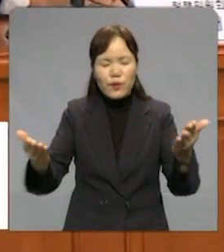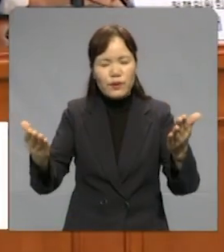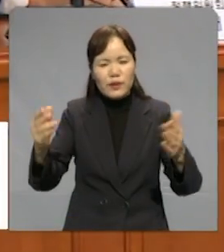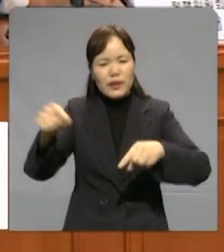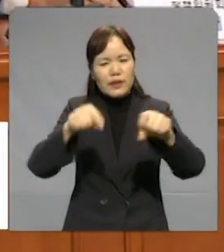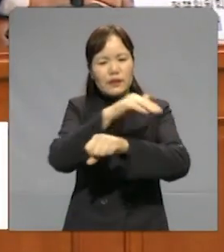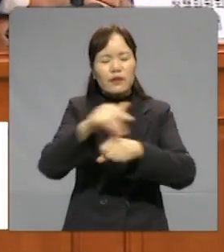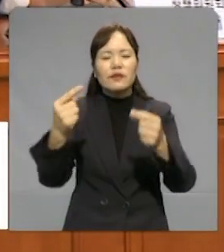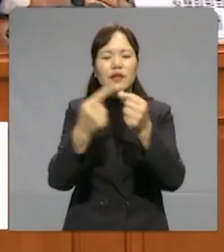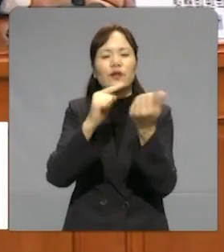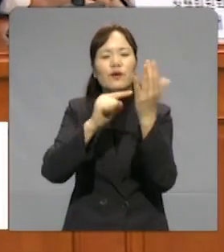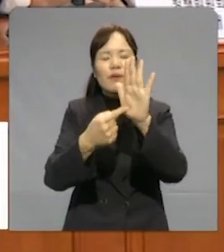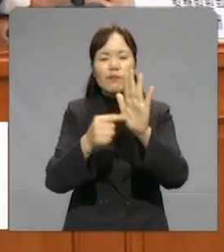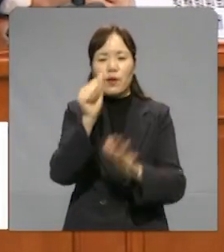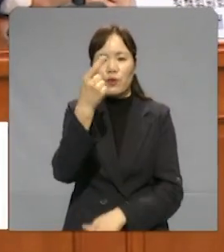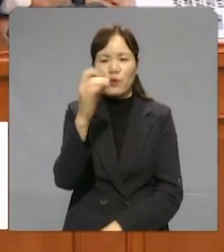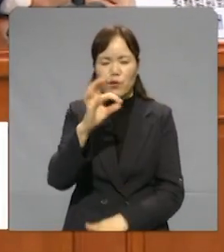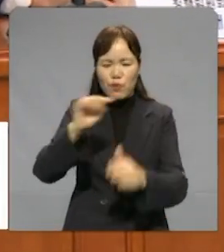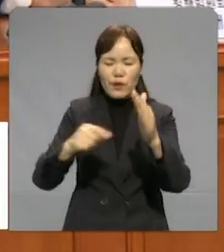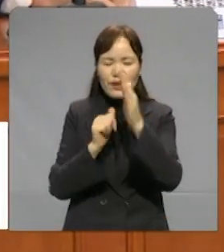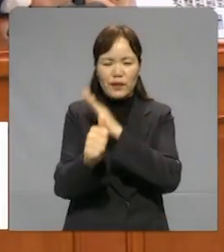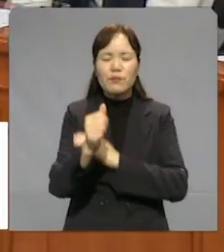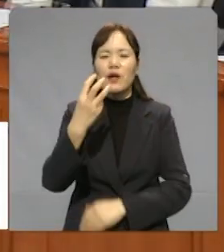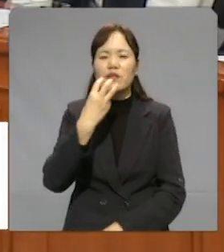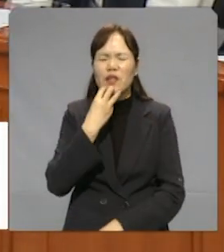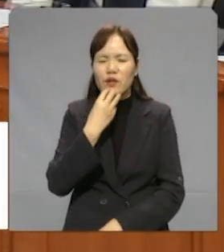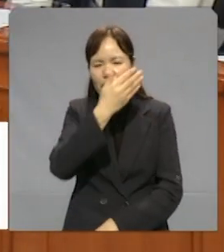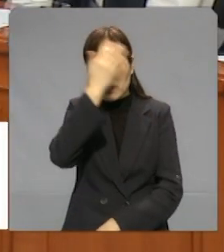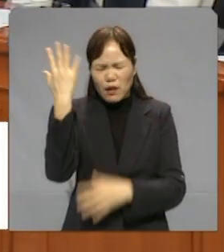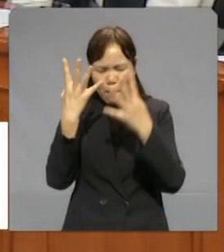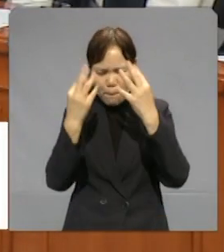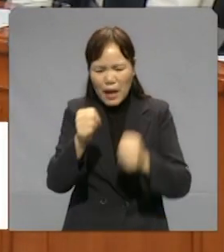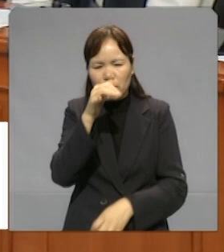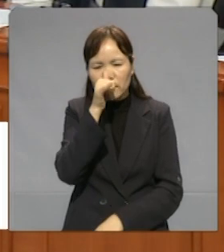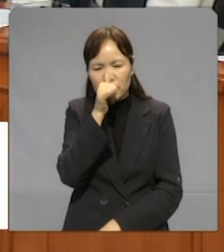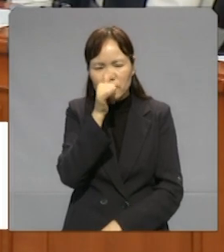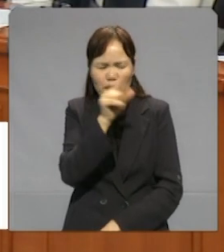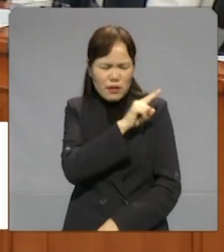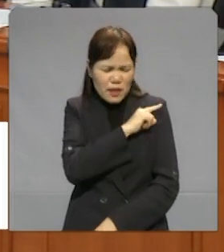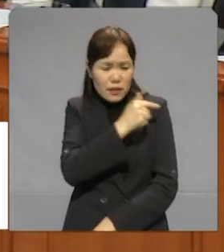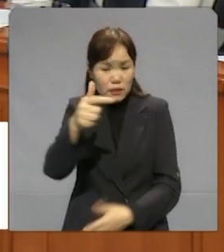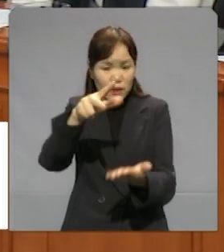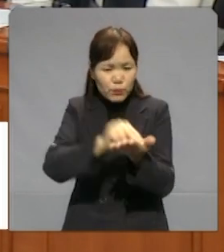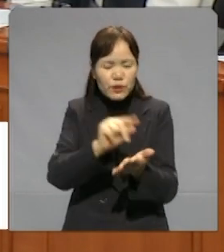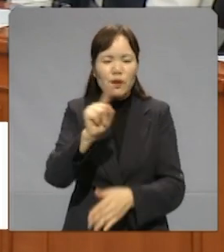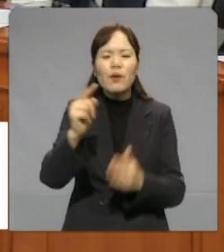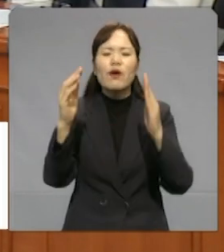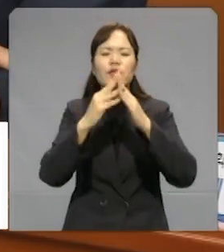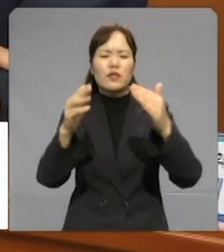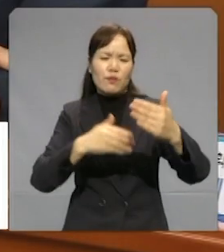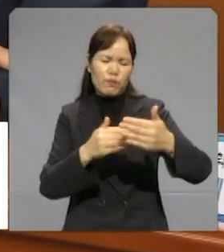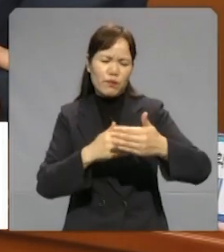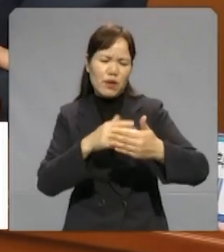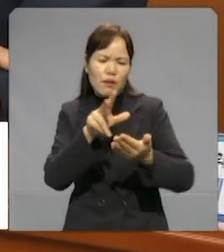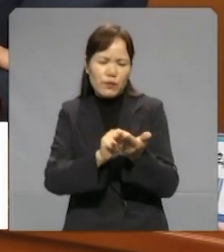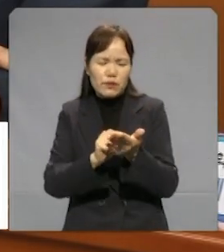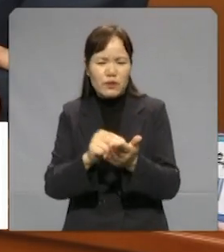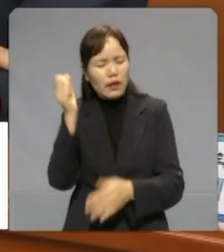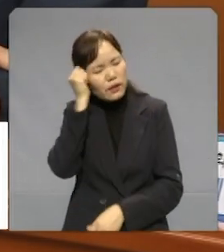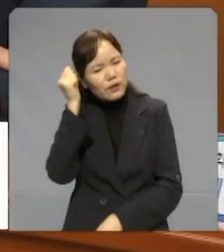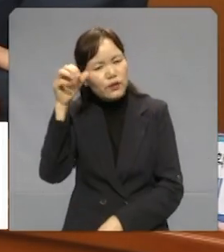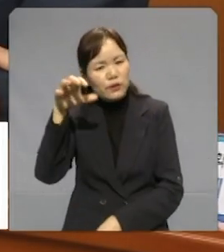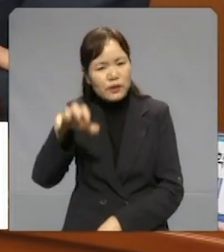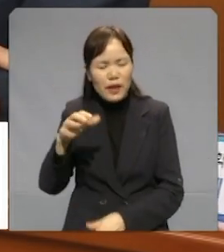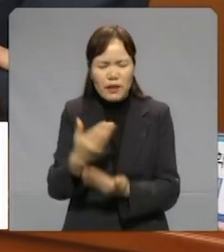내놓았습니다. 홍익표 원내대표는 서울에 많은 청년들이 계신데 가장 큰 문제는 주거 불안이라며 기숙사를